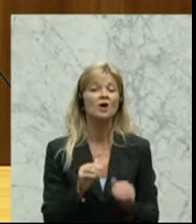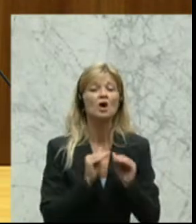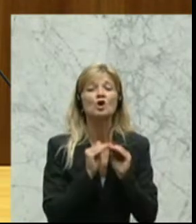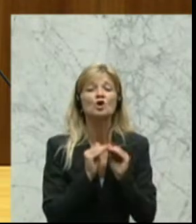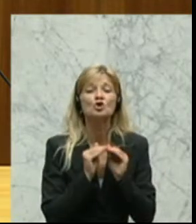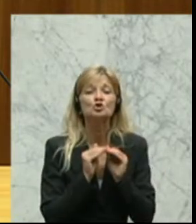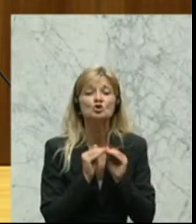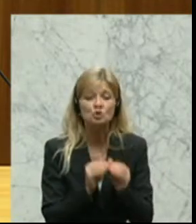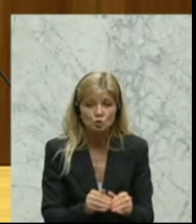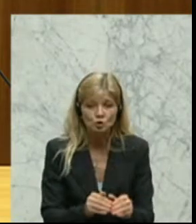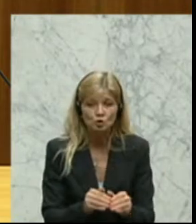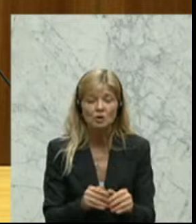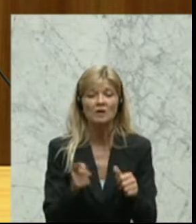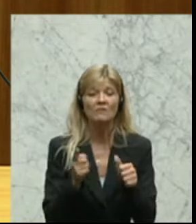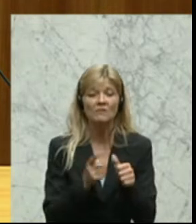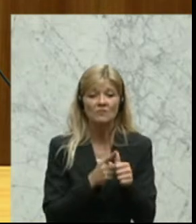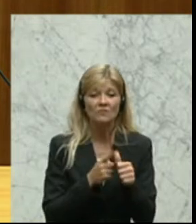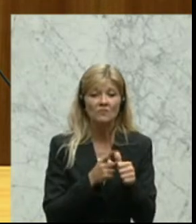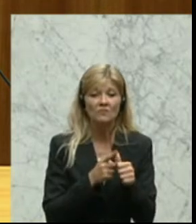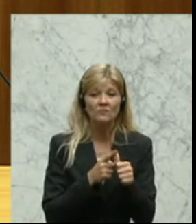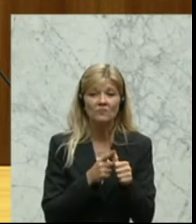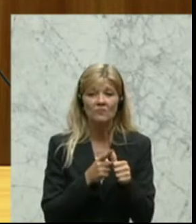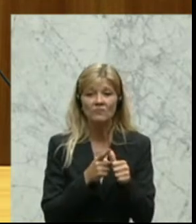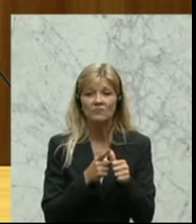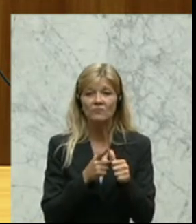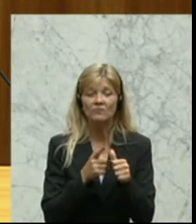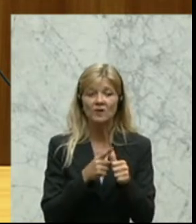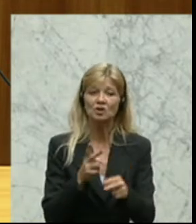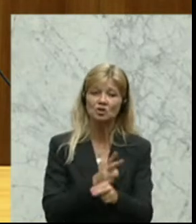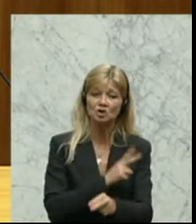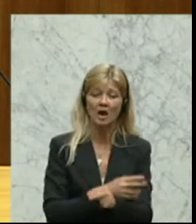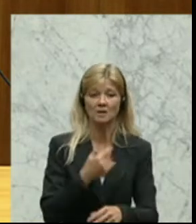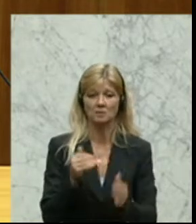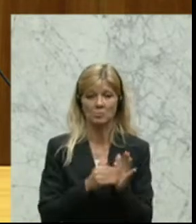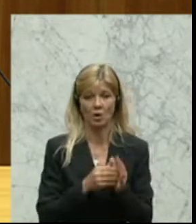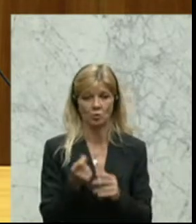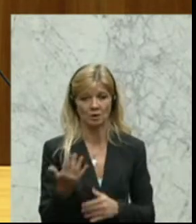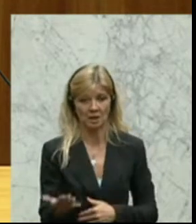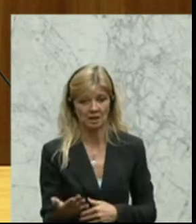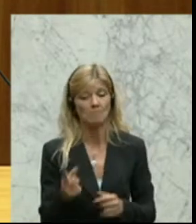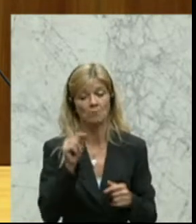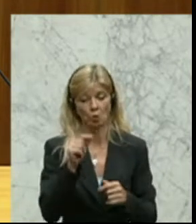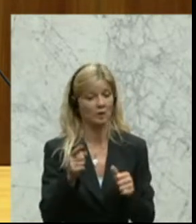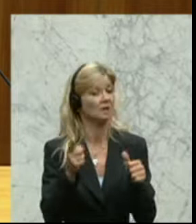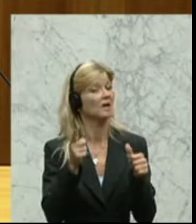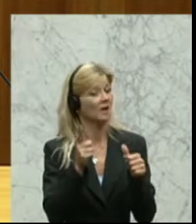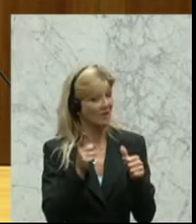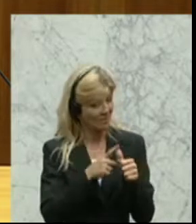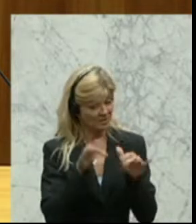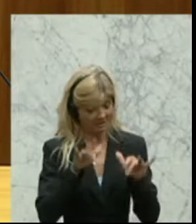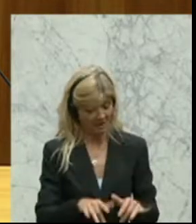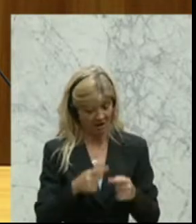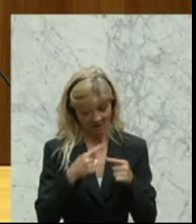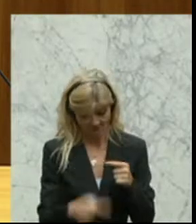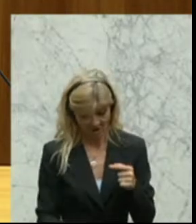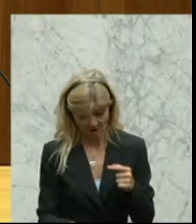Verbrauchersteuer vom Staat geschützt? Das heißt, wenn hier ein Fehler gemacht wird und der Fehler ist immanent in diesem